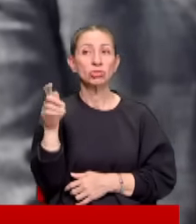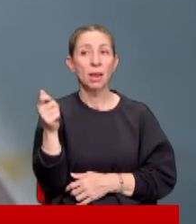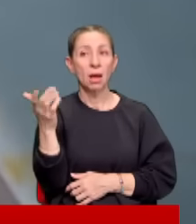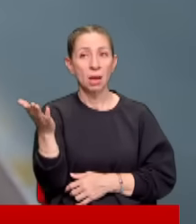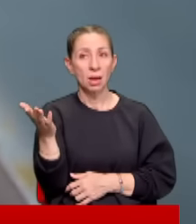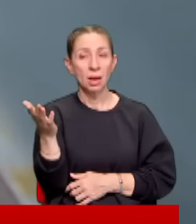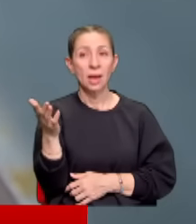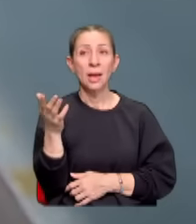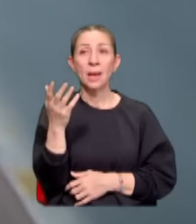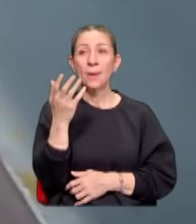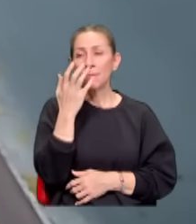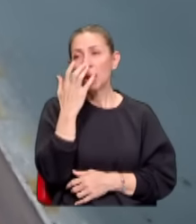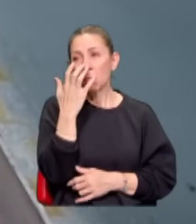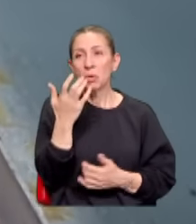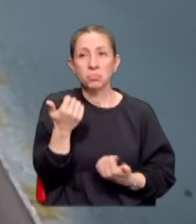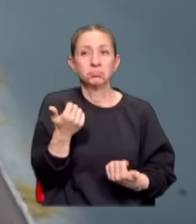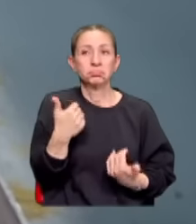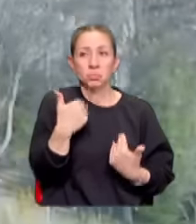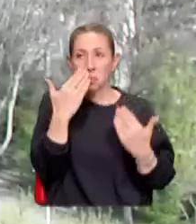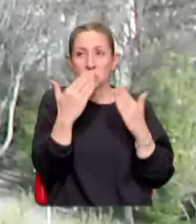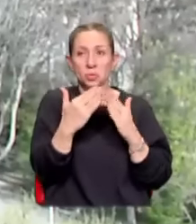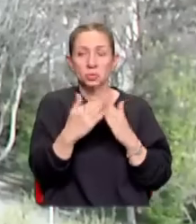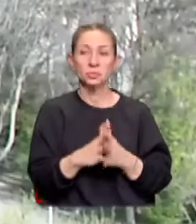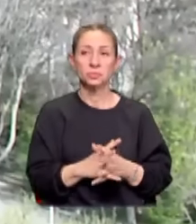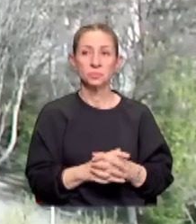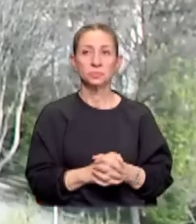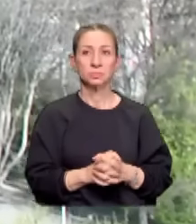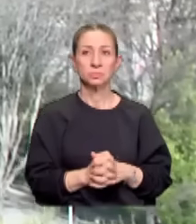mesela. Bekleme değiyor tabii.